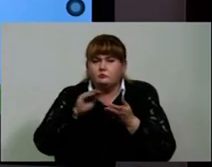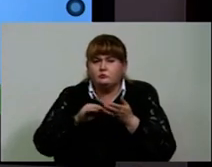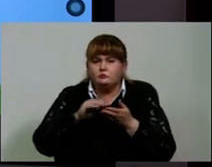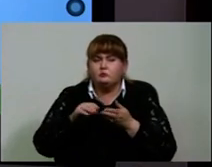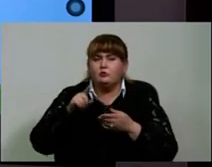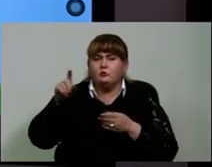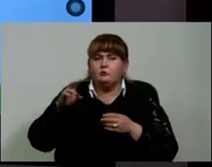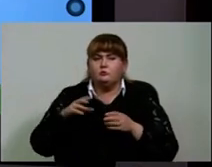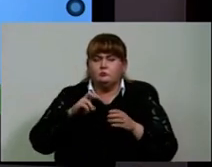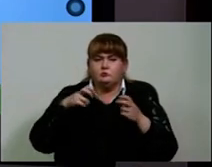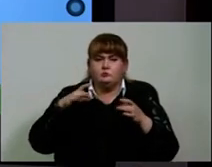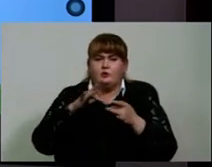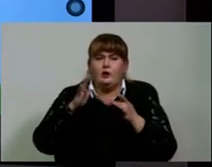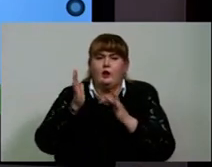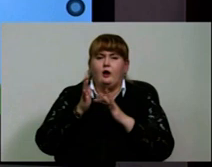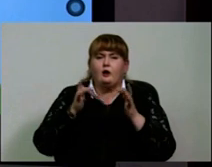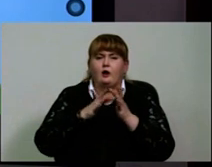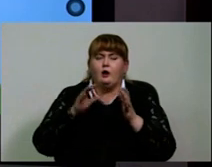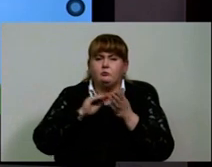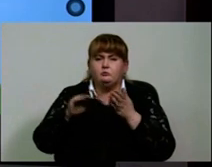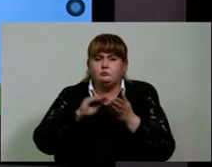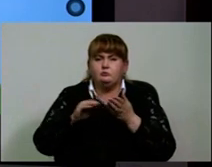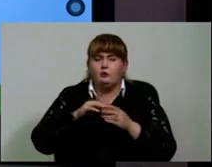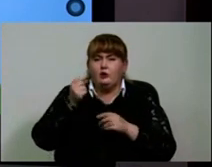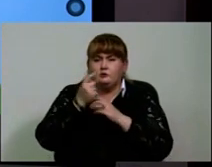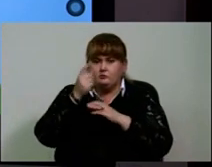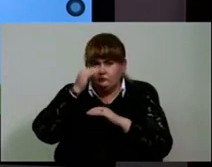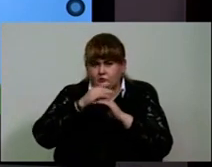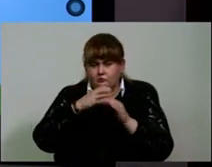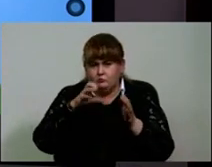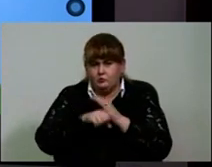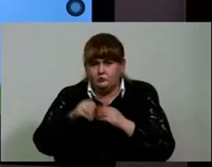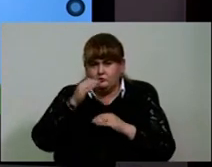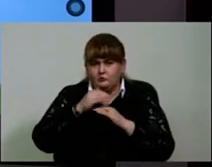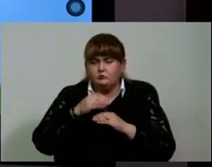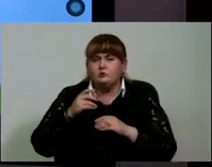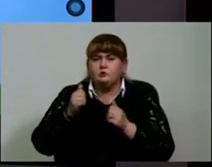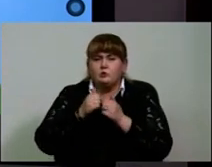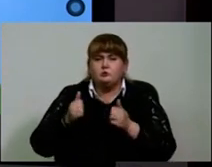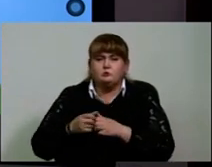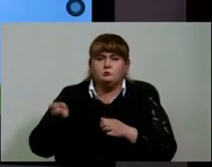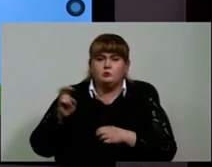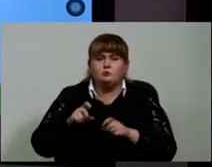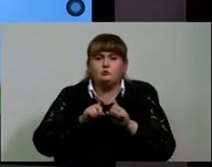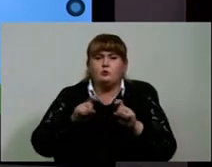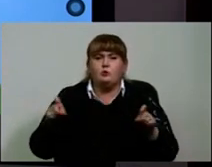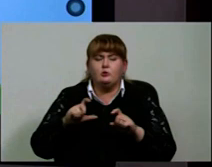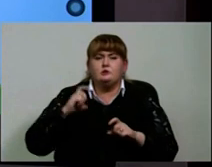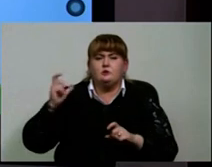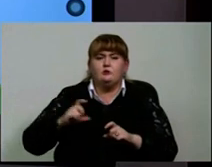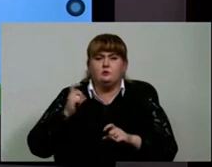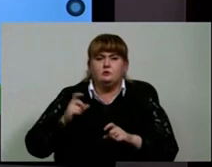Шурка составляет телеграмму. В 11 вечера после работы приходит сосед, школьный завхоз,